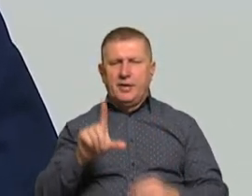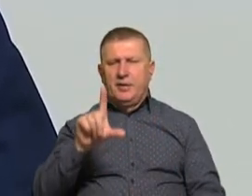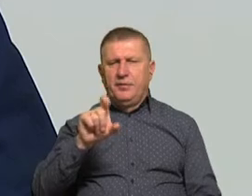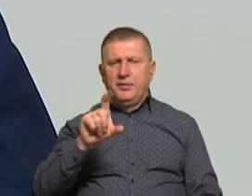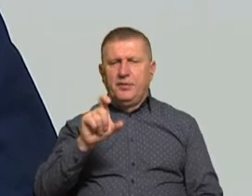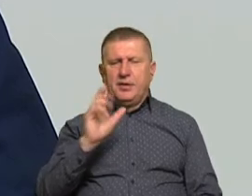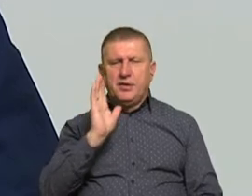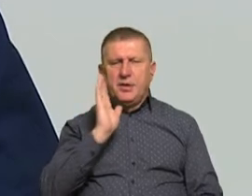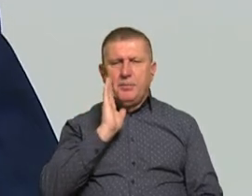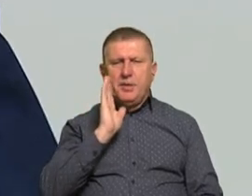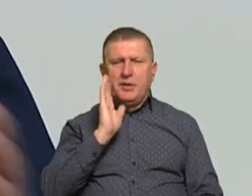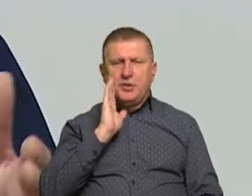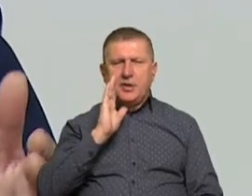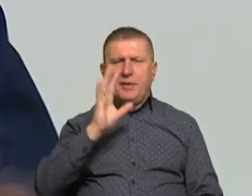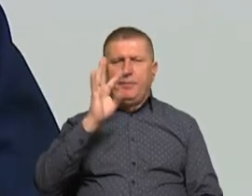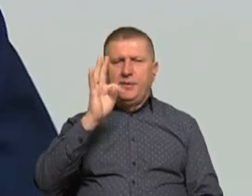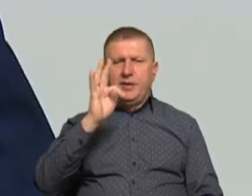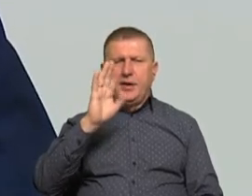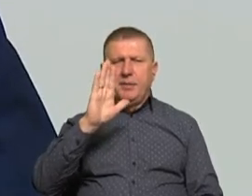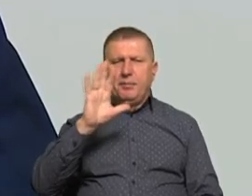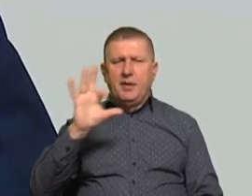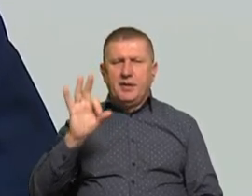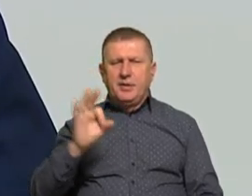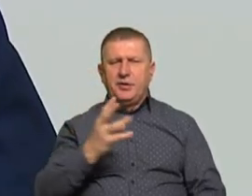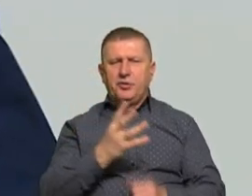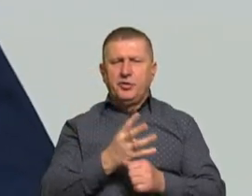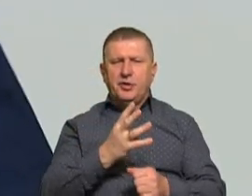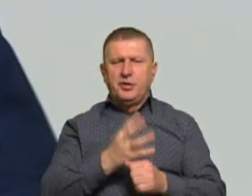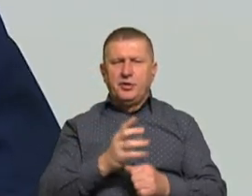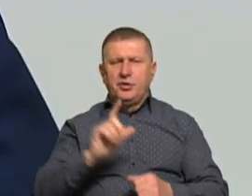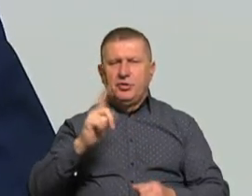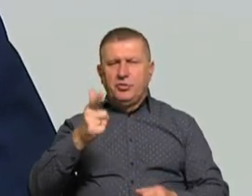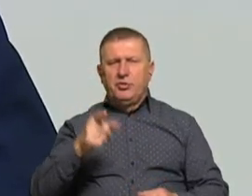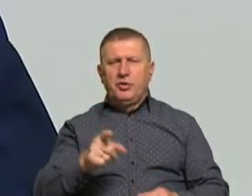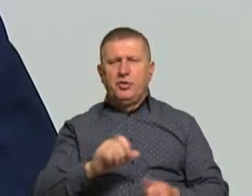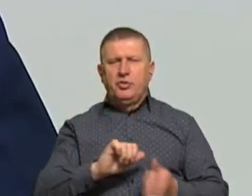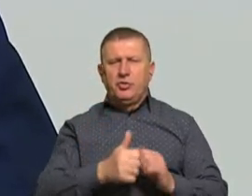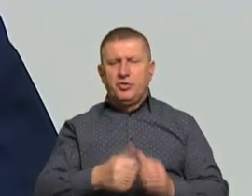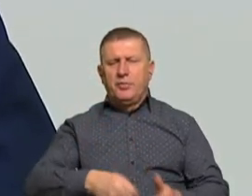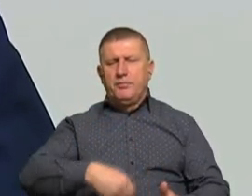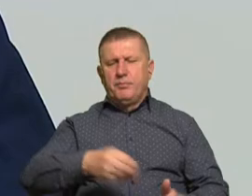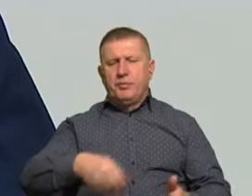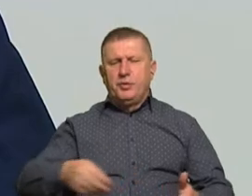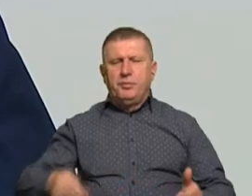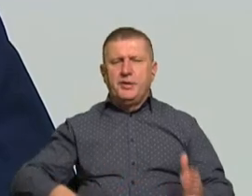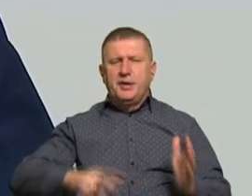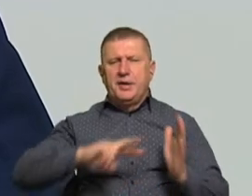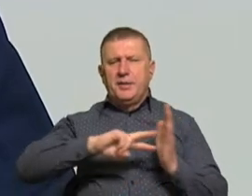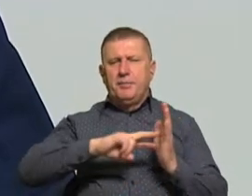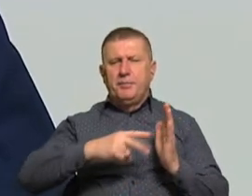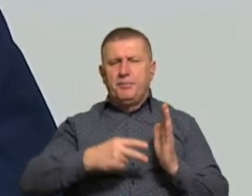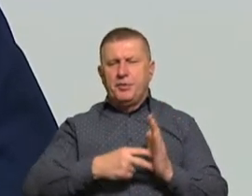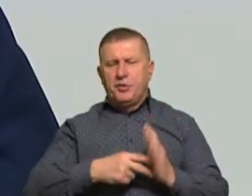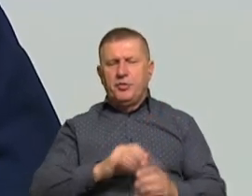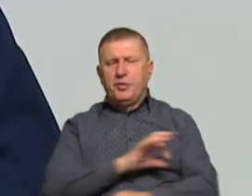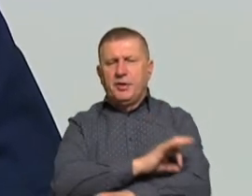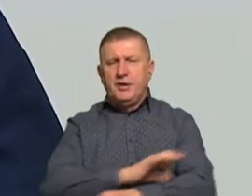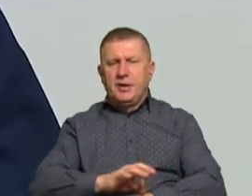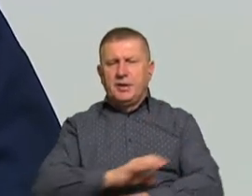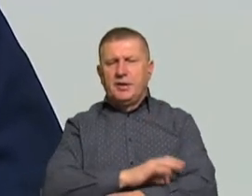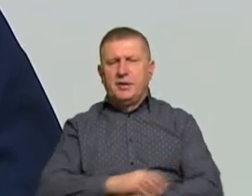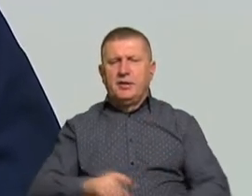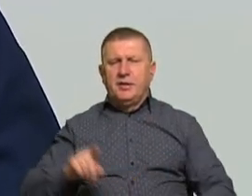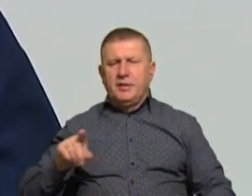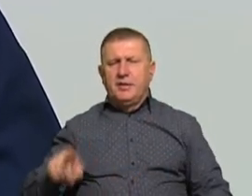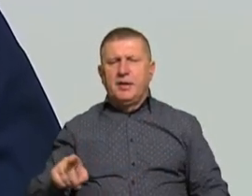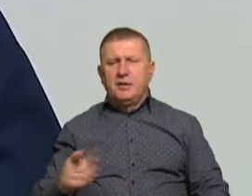które będzie w CBS-ie, 40 w drugim CBS-ie Starzyńskiego, to wszystko są już podpisane projekty i przygotowane rzeczy. Takiego